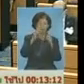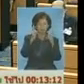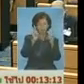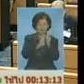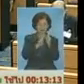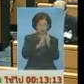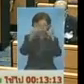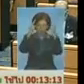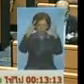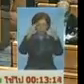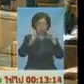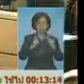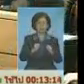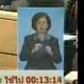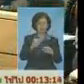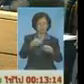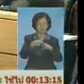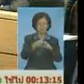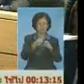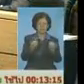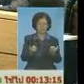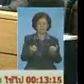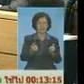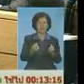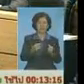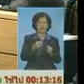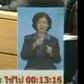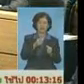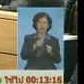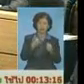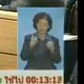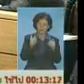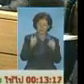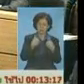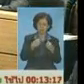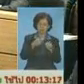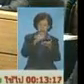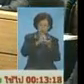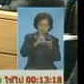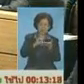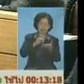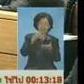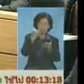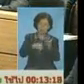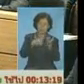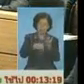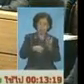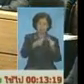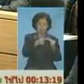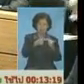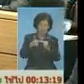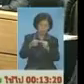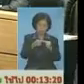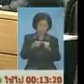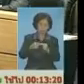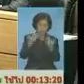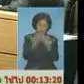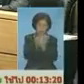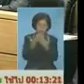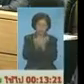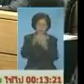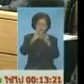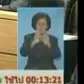รีครับว่าปัญหามันเกิดจากการบริหารสัญญาที่ผิดพลาดท่านต่อเวลาทั้ง3ครั้งเปลี่ยนแบบมอบโรง